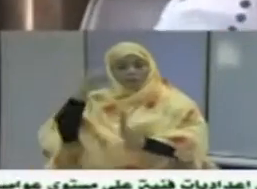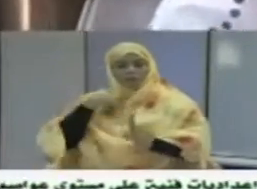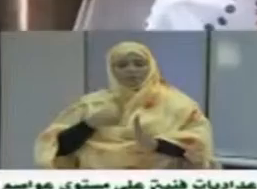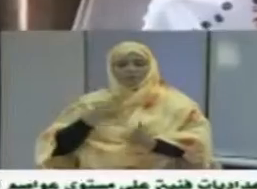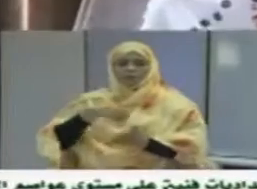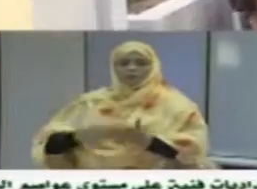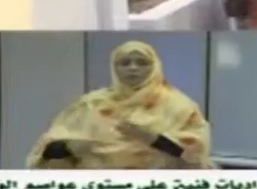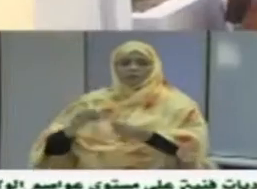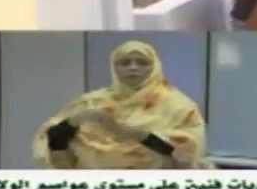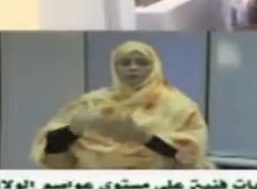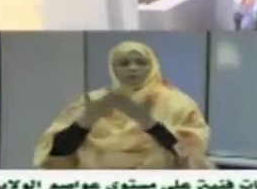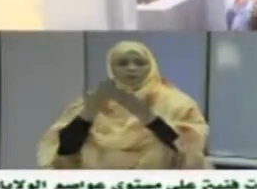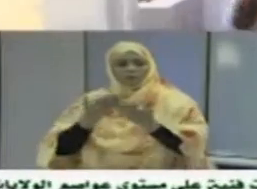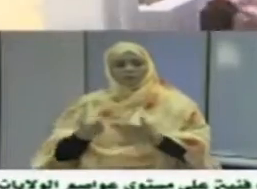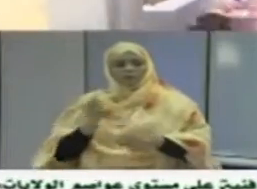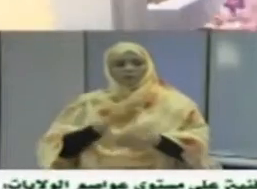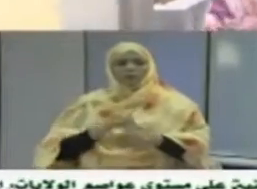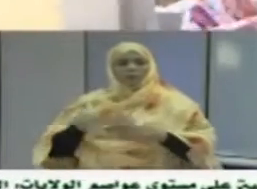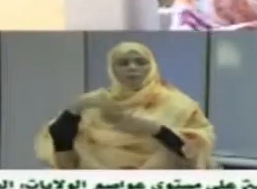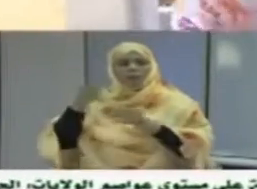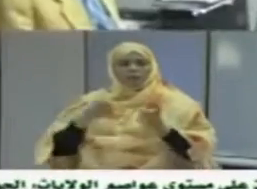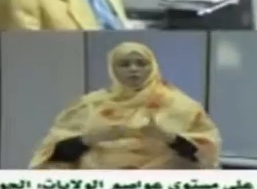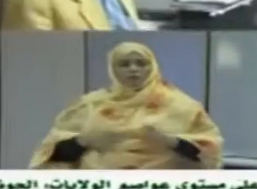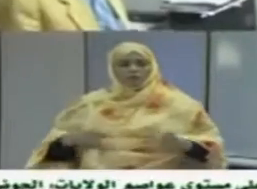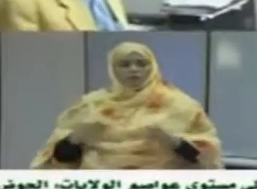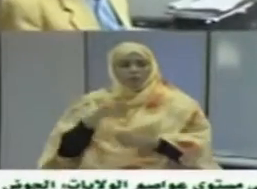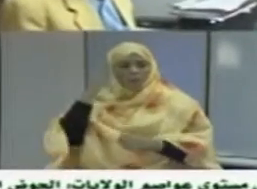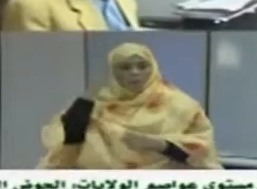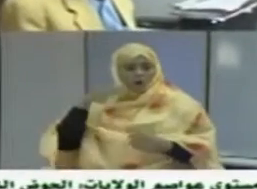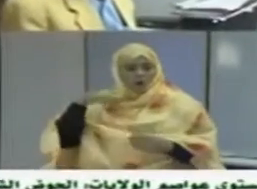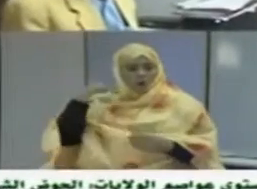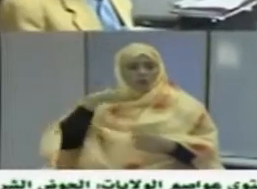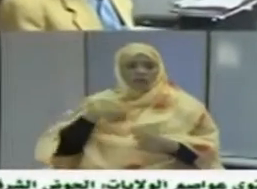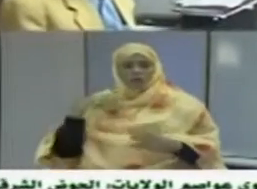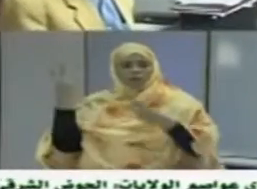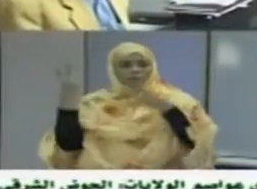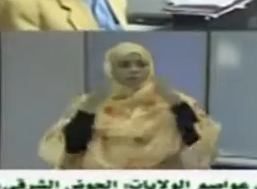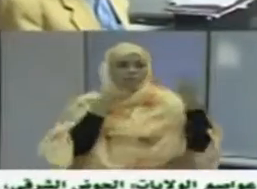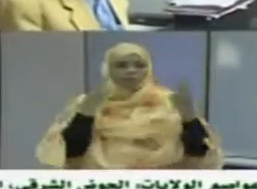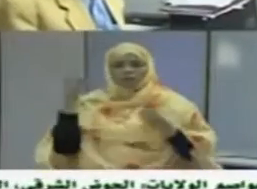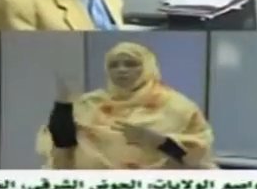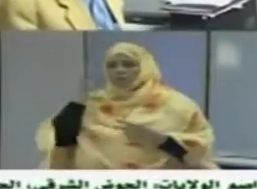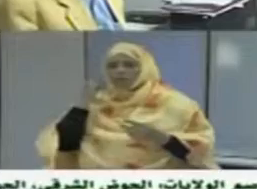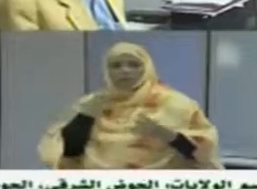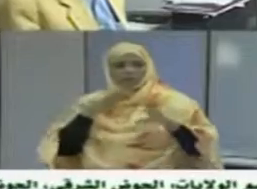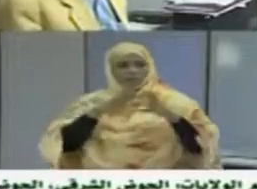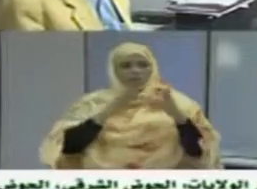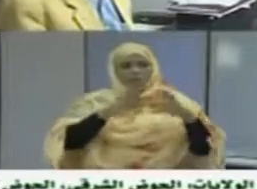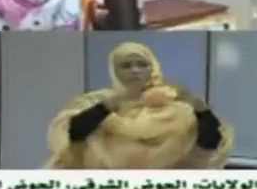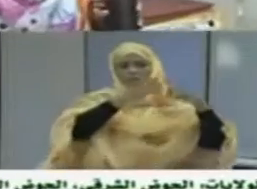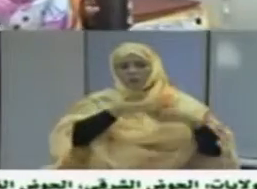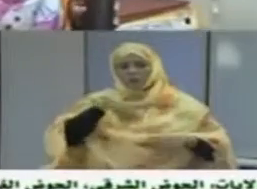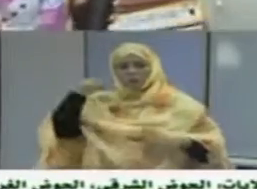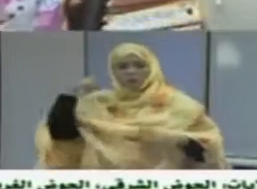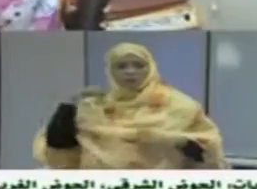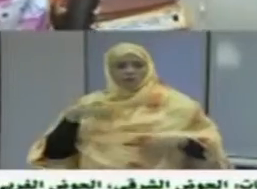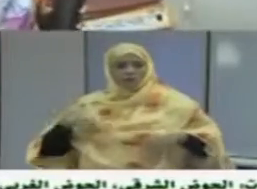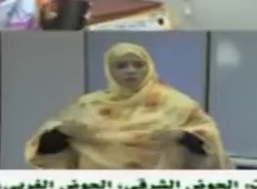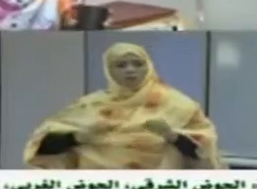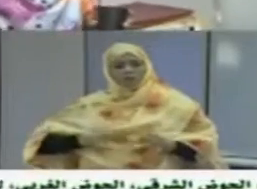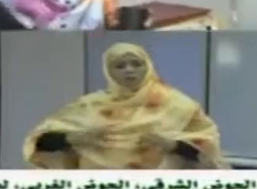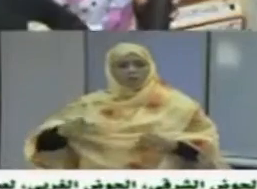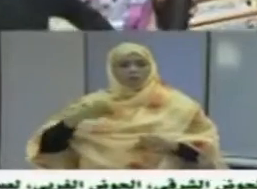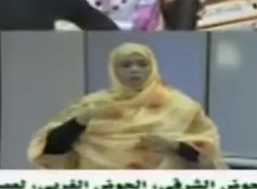غيره. وبعيد الاجتماع قامت الوزيرة بجولة ميدانية أيضاً بمباني الوزارة لكل من مديرية